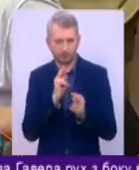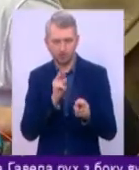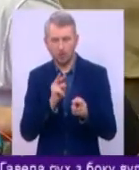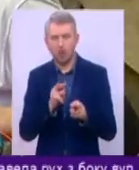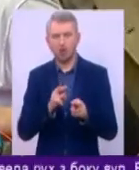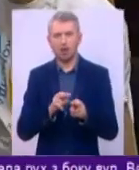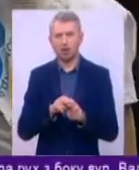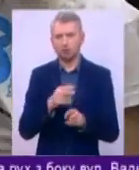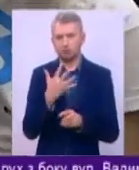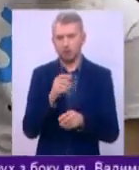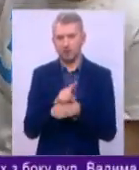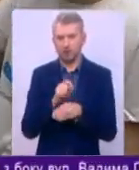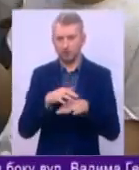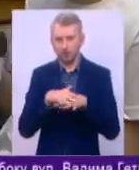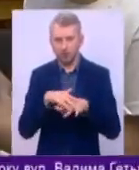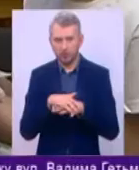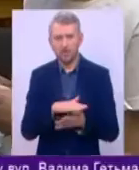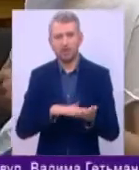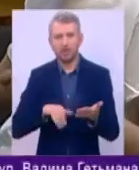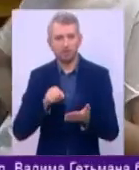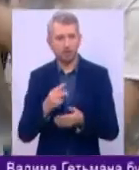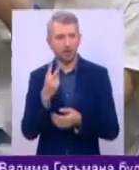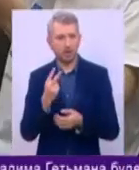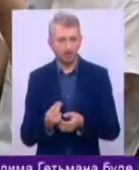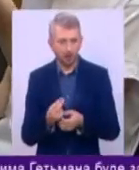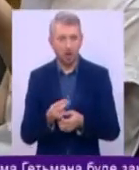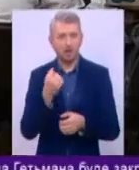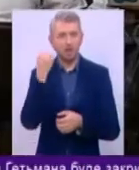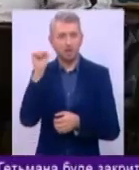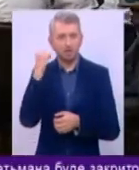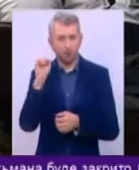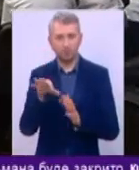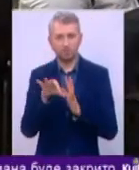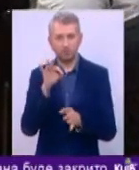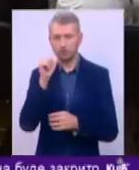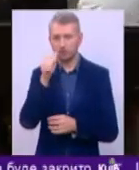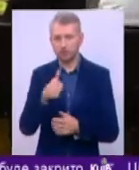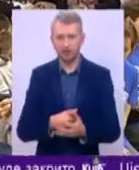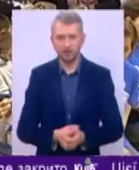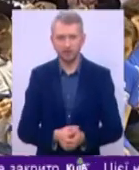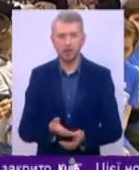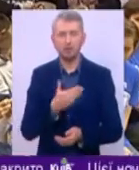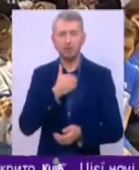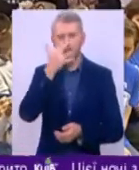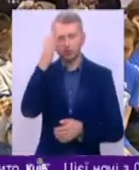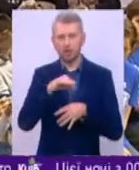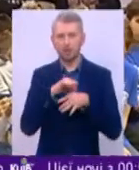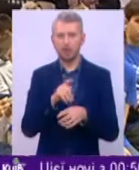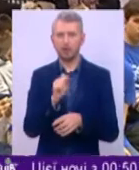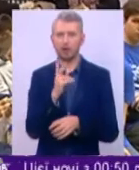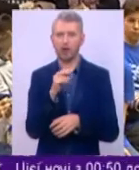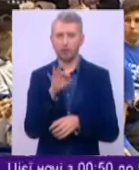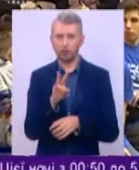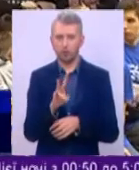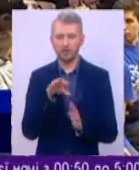різних задач. Триватиме хакатон протягом 2 днів. Переможців визначать завтра. мы мечтали провести хакатон